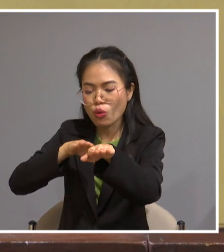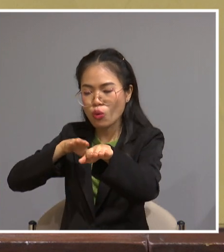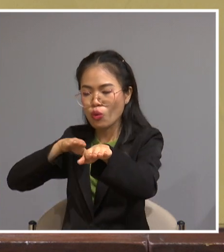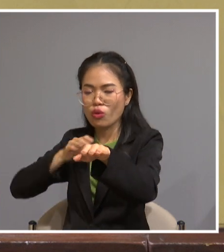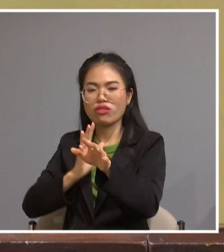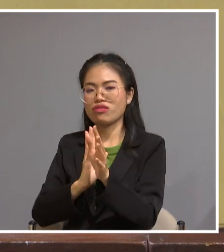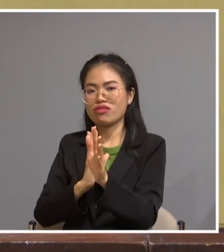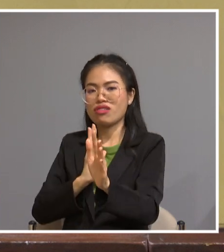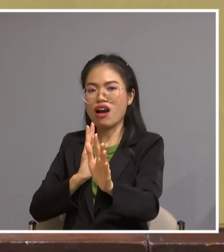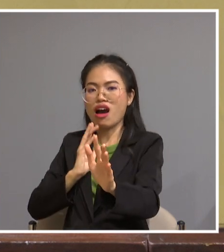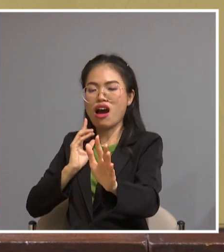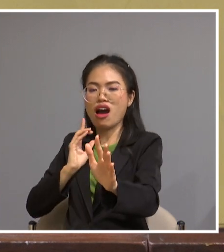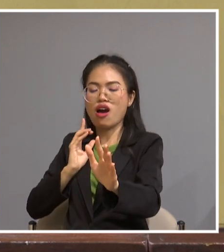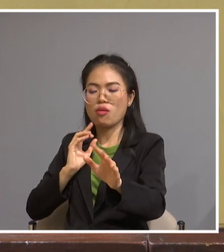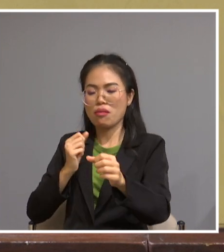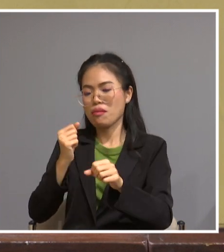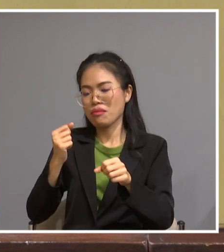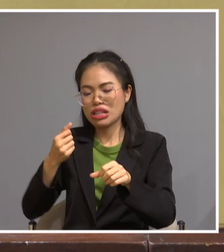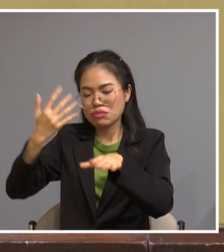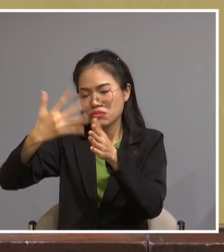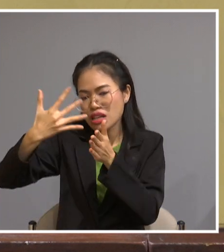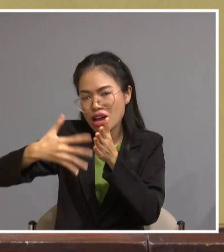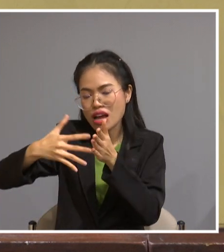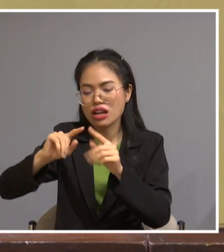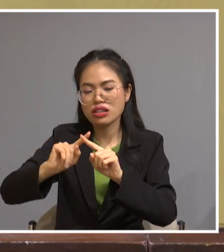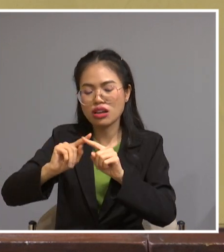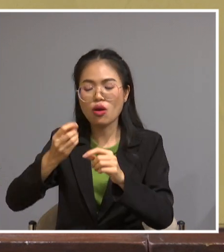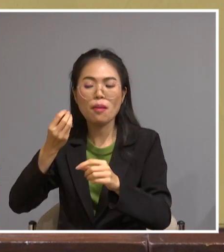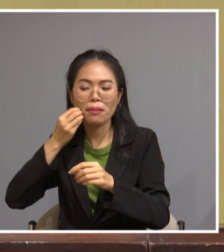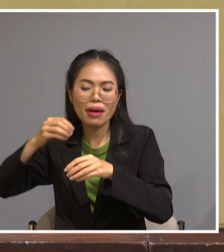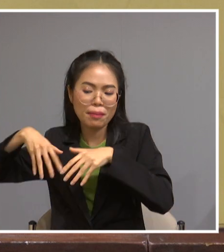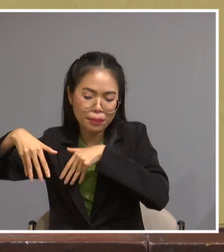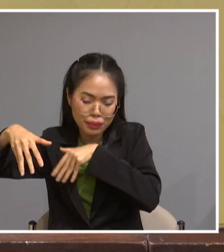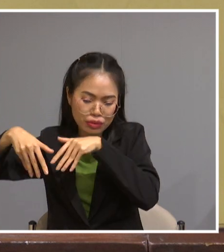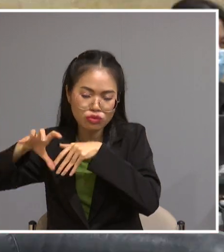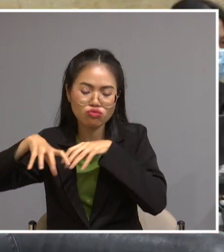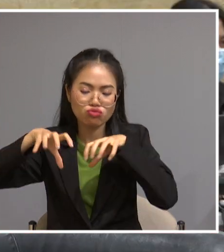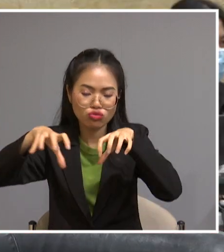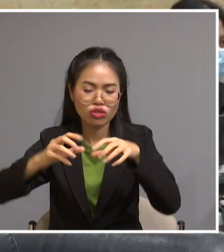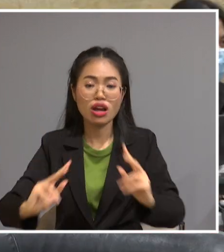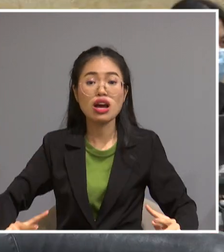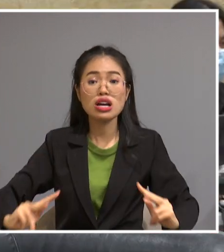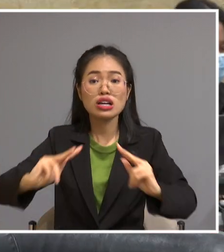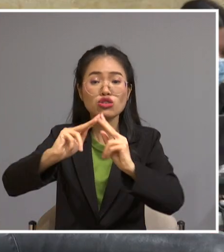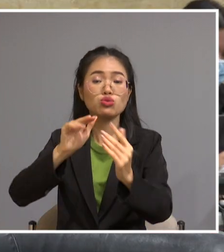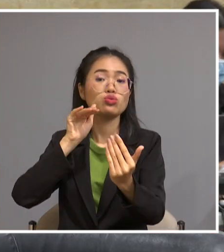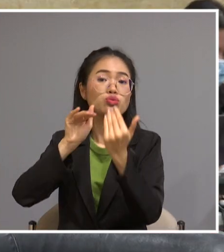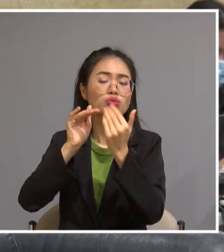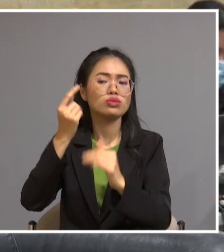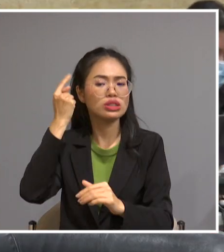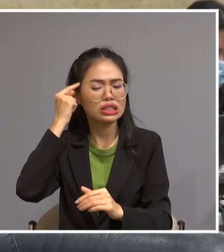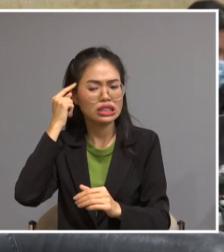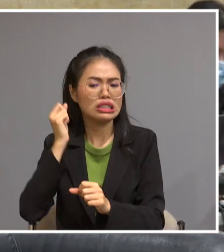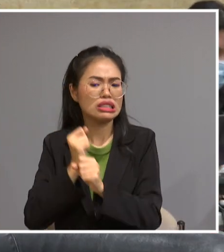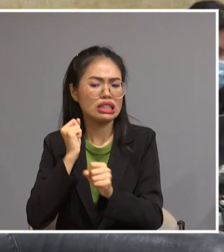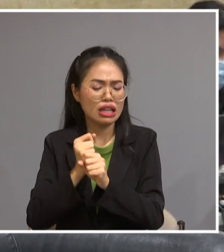kneวามเทีงแค่ 40 เมตรดันั้นกระส่วคำณาคมจึมดำลีที่อยากก่สรางท